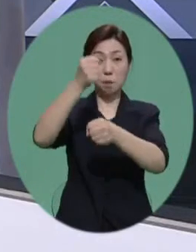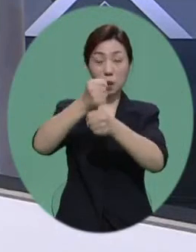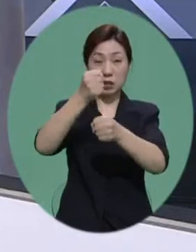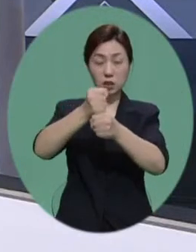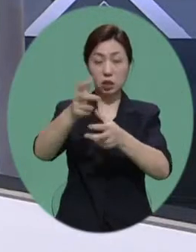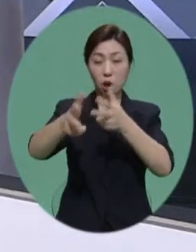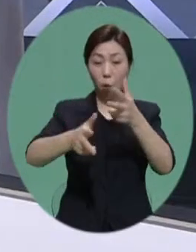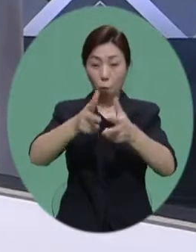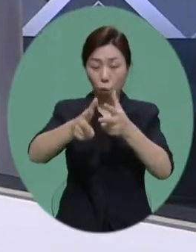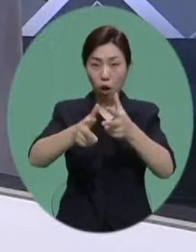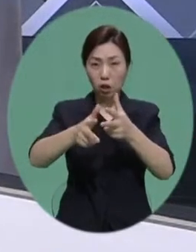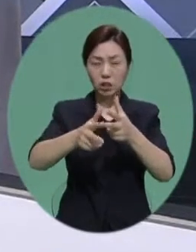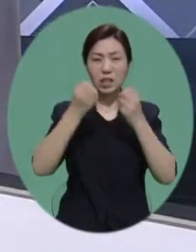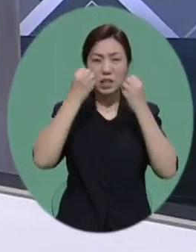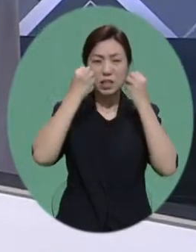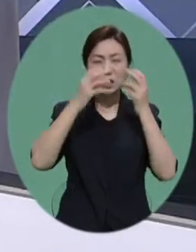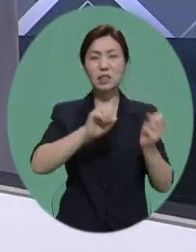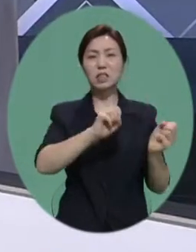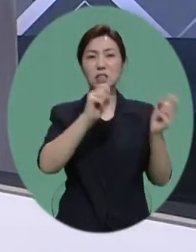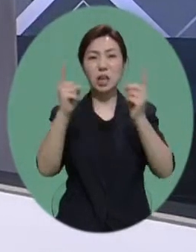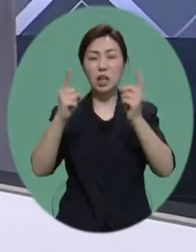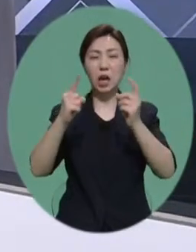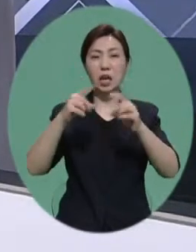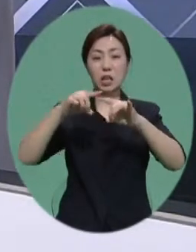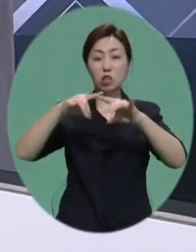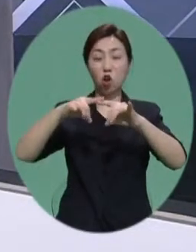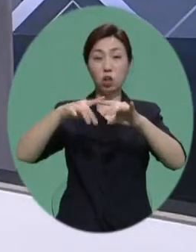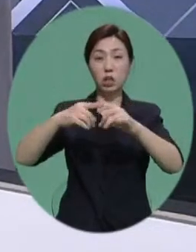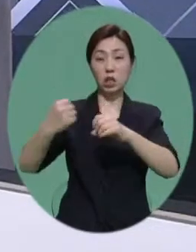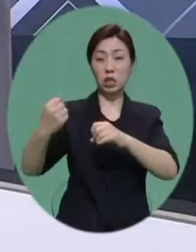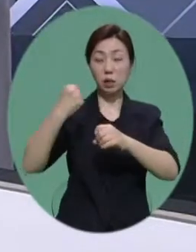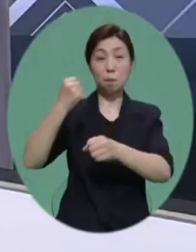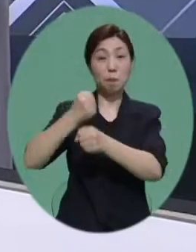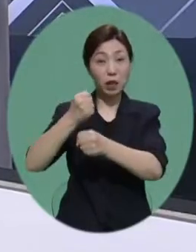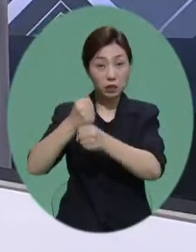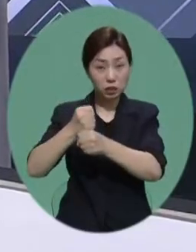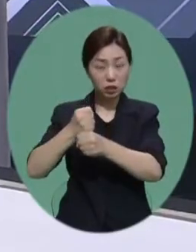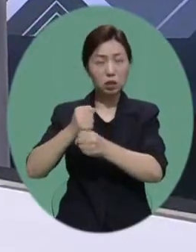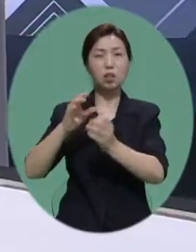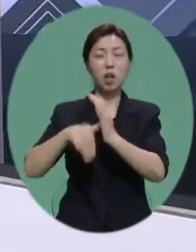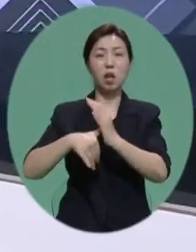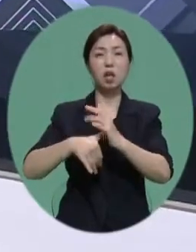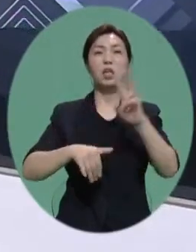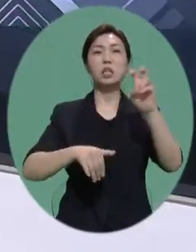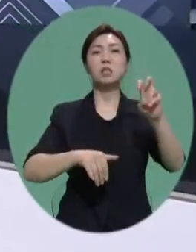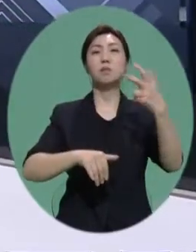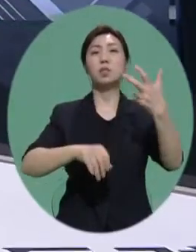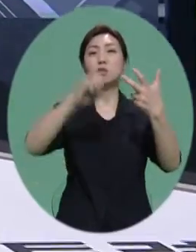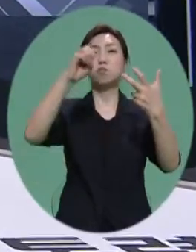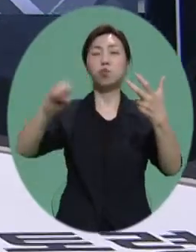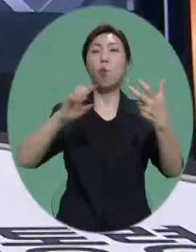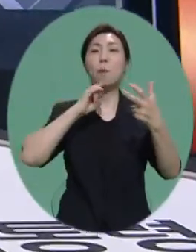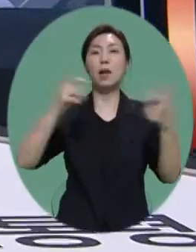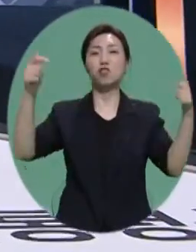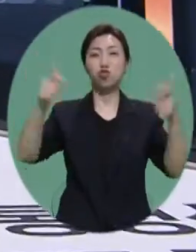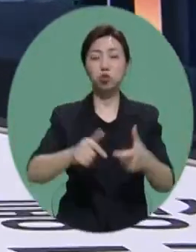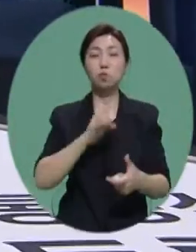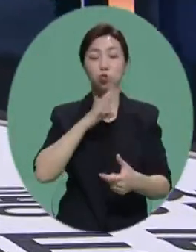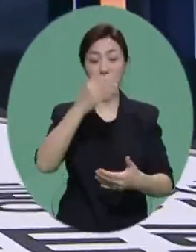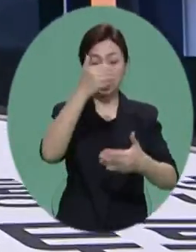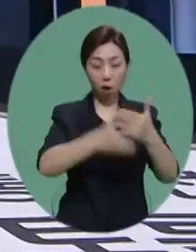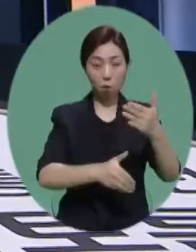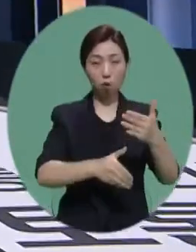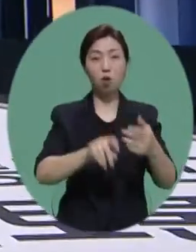신재생에너지로 하더라도 27% 의 탄 손만 없애는 것이지 나머지는 그대로 있는 것이 있죠 또 그 이외에도